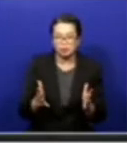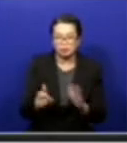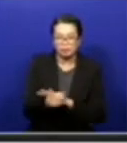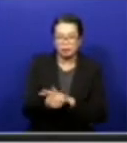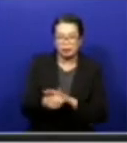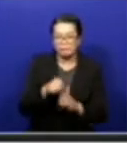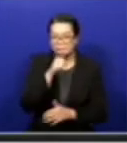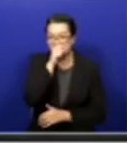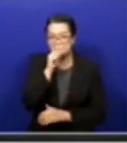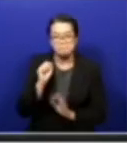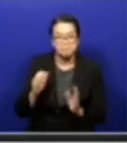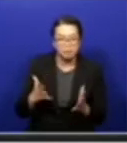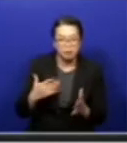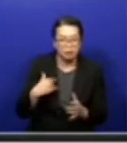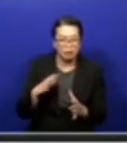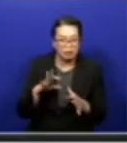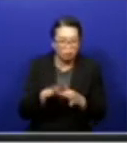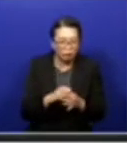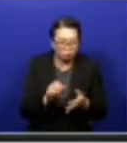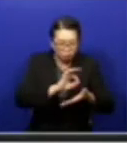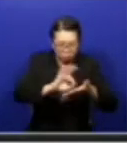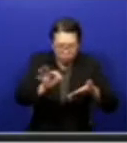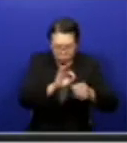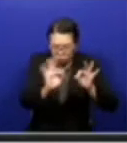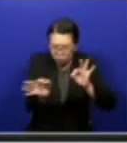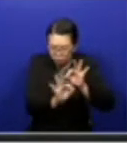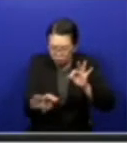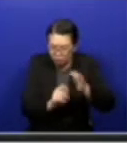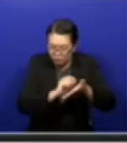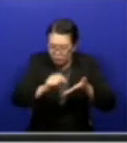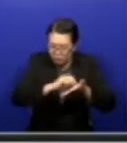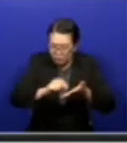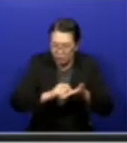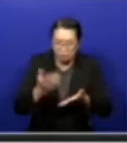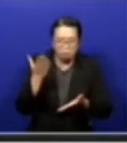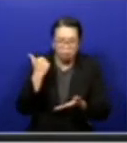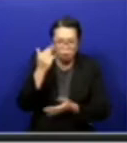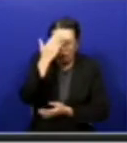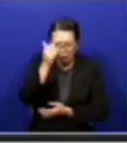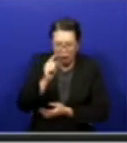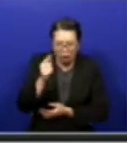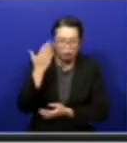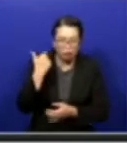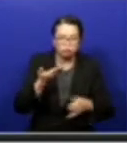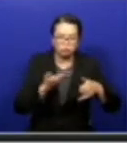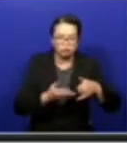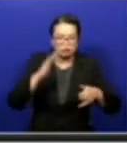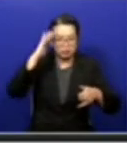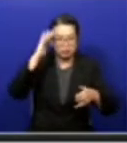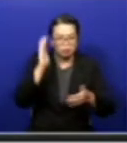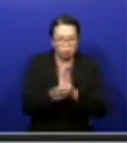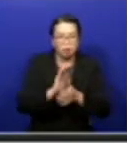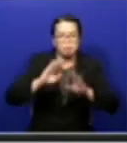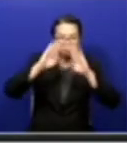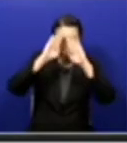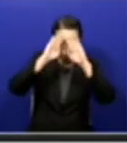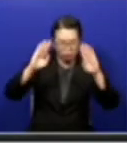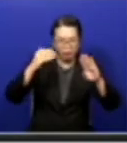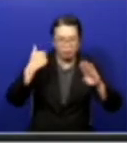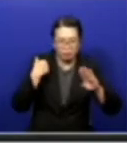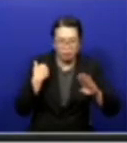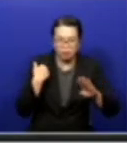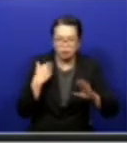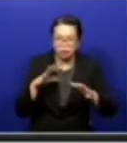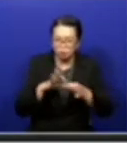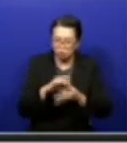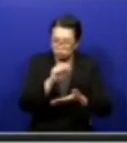พูดถึงเล่ห์เหลี่ยมในการปรับเปลี่ยนพยานหลักฐานซึ่งท่านเป็นตำรวจมาชัดเจนแล้วครับผมไม่พูดซ้ำผมเห็นด้วยกับการเริ่มต้นกระบวน